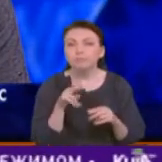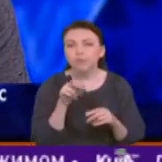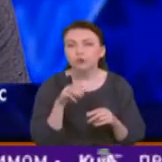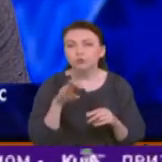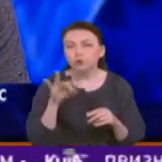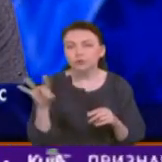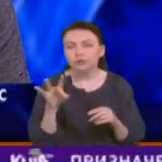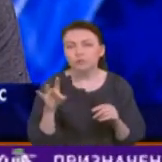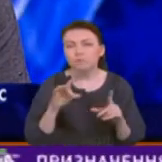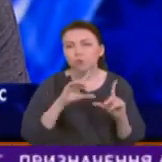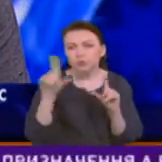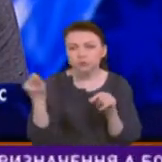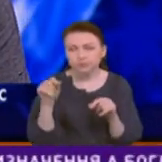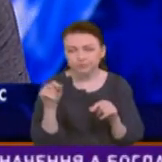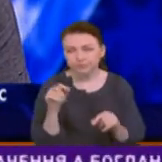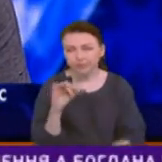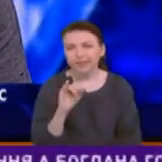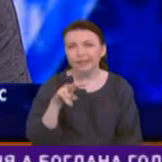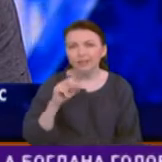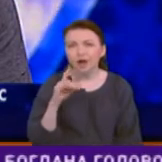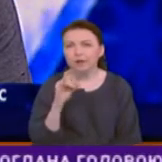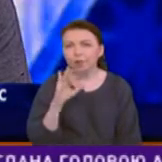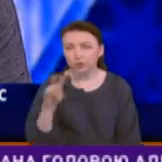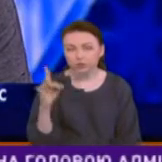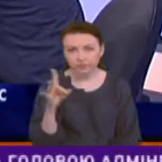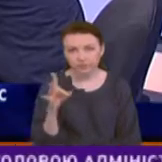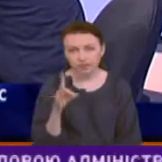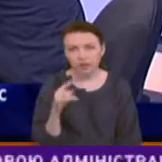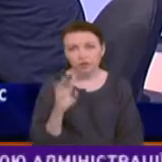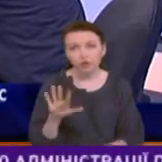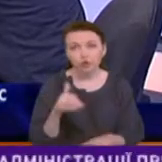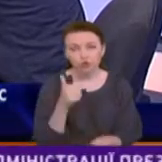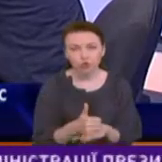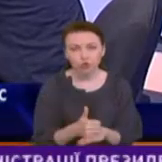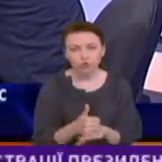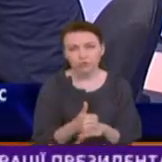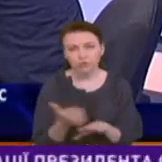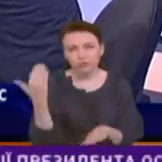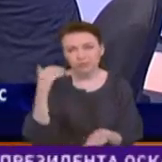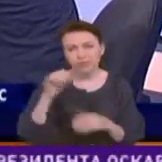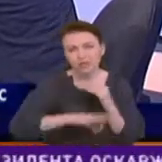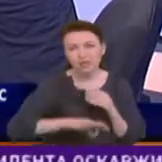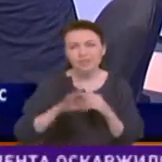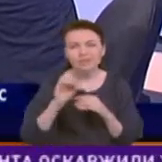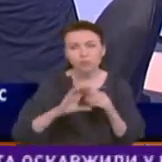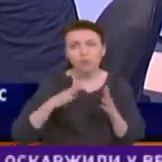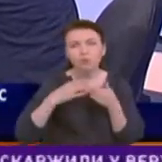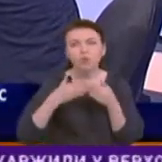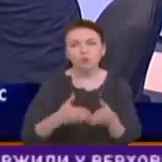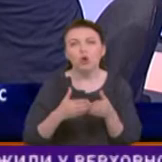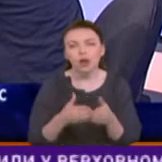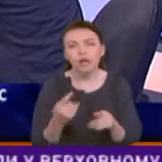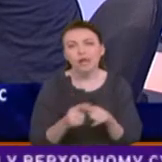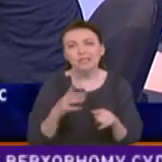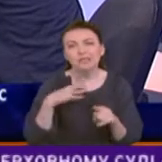владики Ларіона Рівненського, який тоді очолював екзархат Київського патріархату в Західній Європі, і ми були в Португалії. Це був,